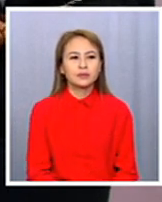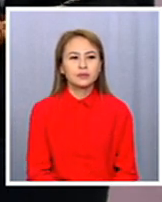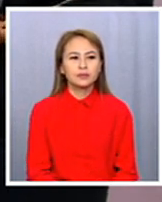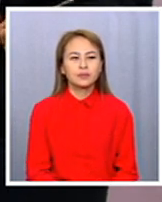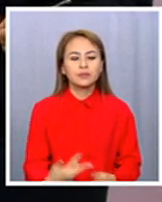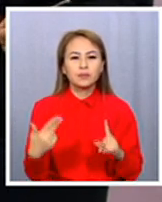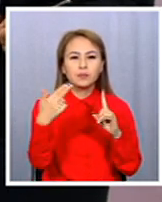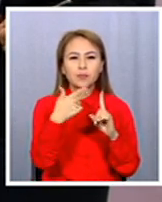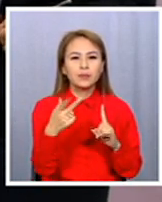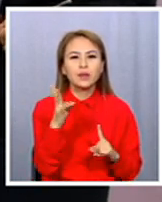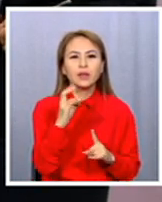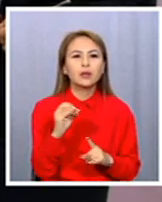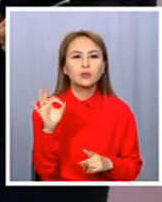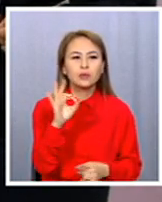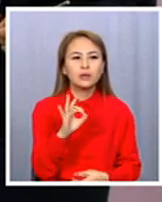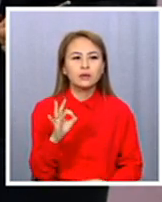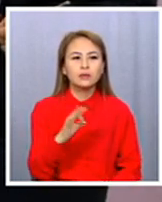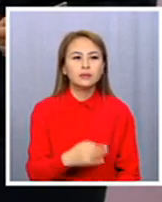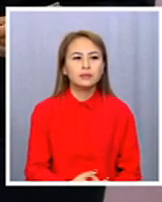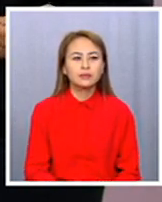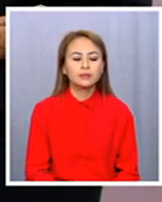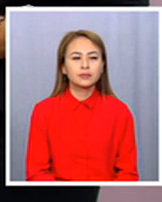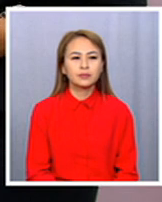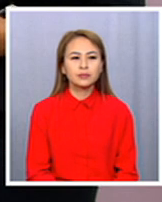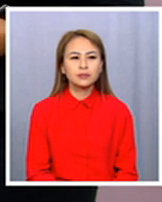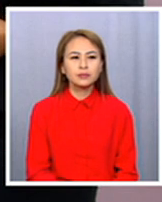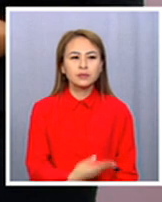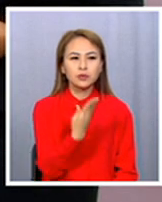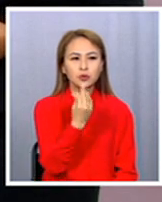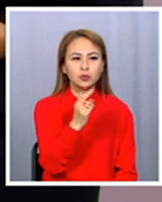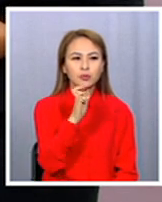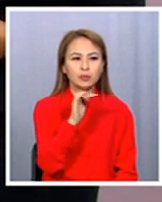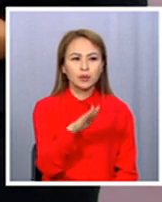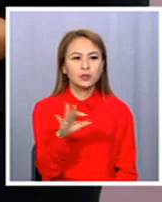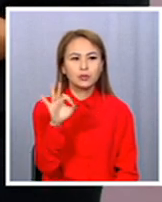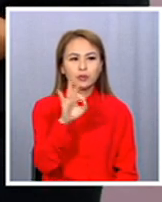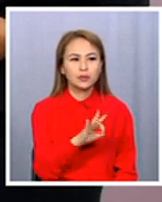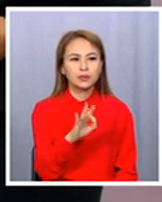Мәтін не туралы? Мәтін шұбат туралы.